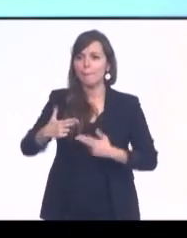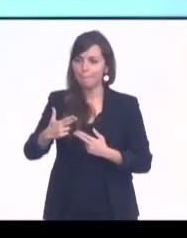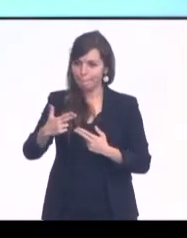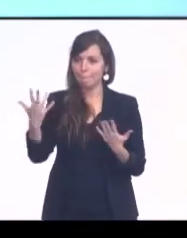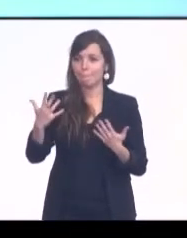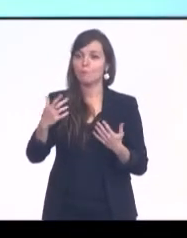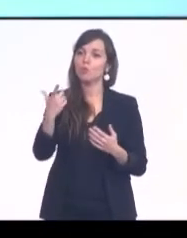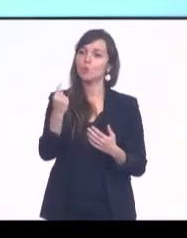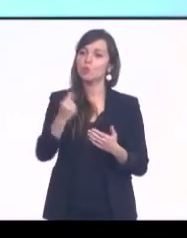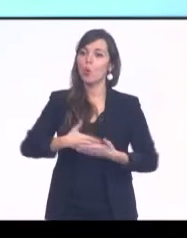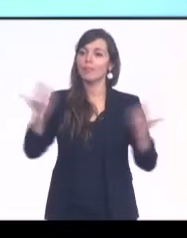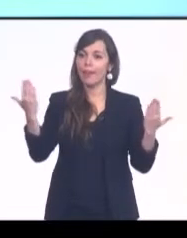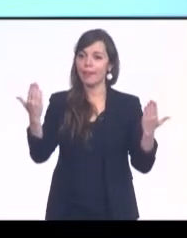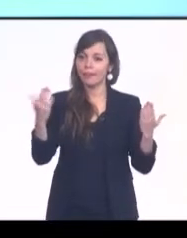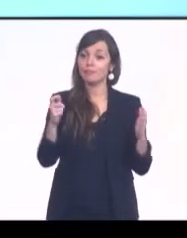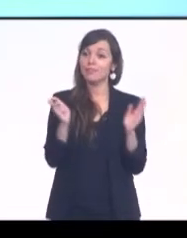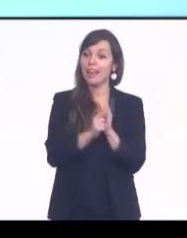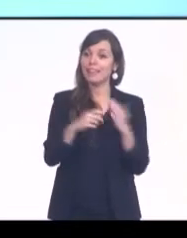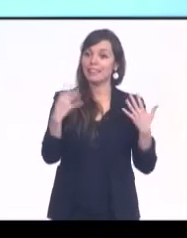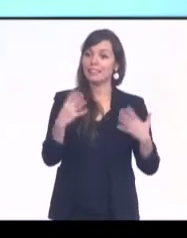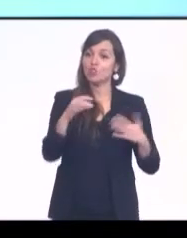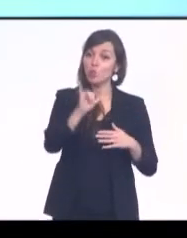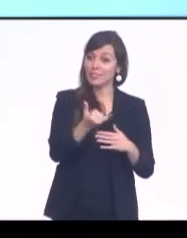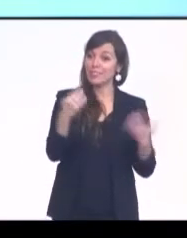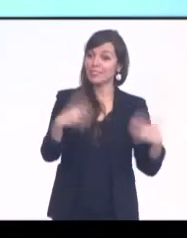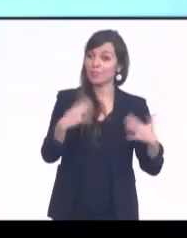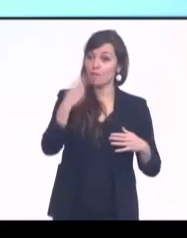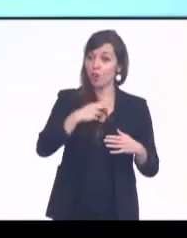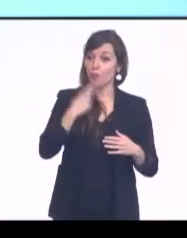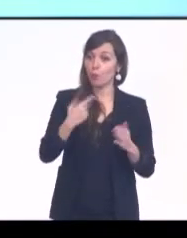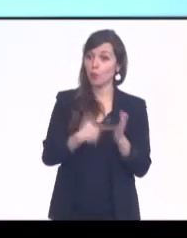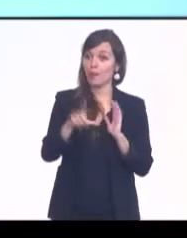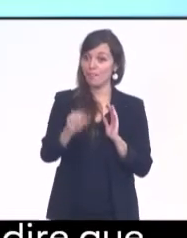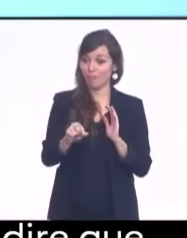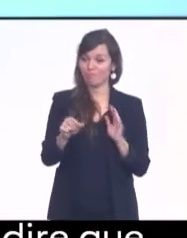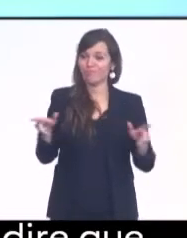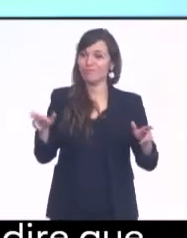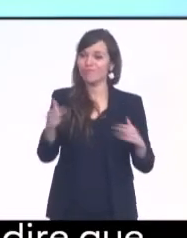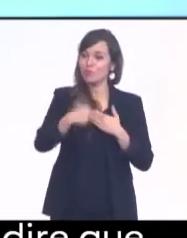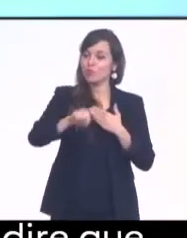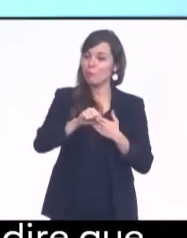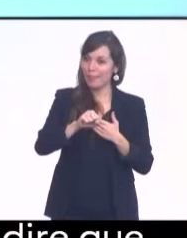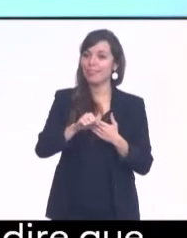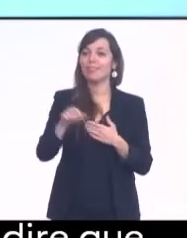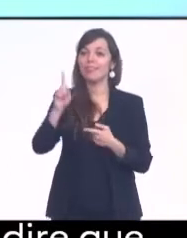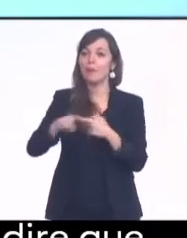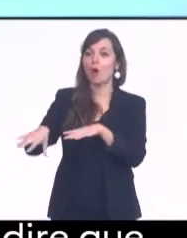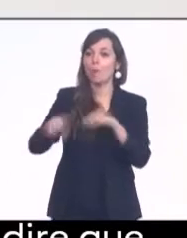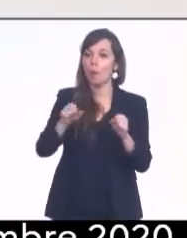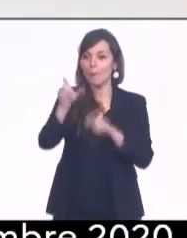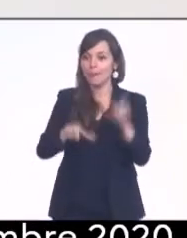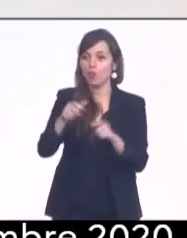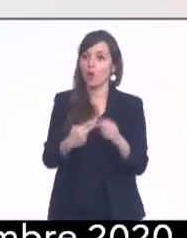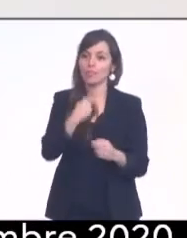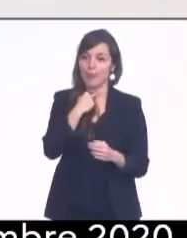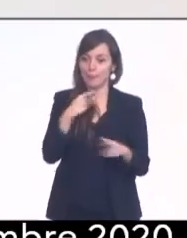novembre 2020, jeudi 19 novembre, pendant la Semaine européenne de l'emploi des personnes handicapées. Les personnes